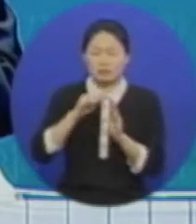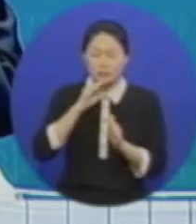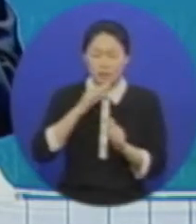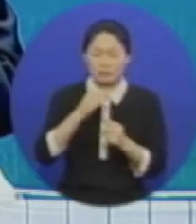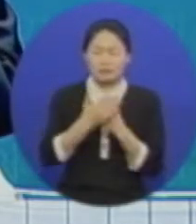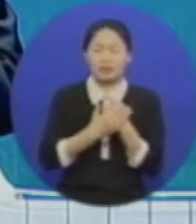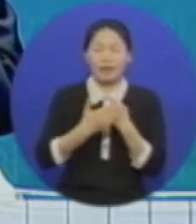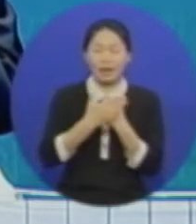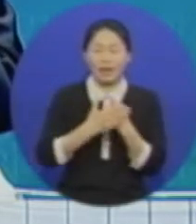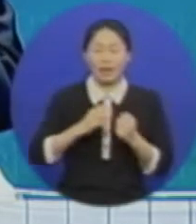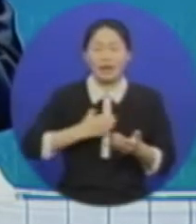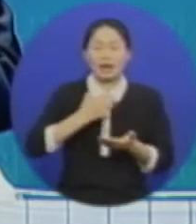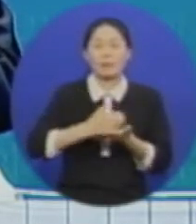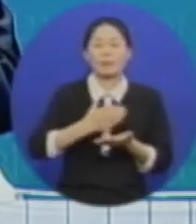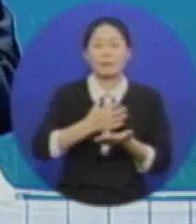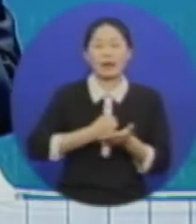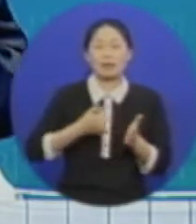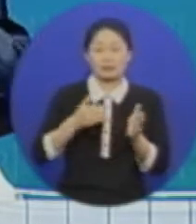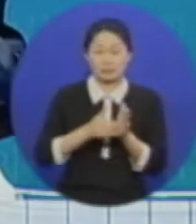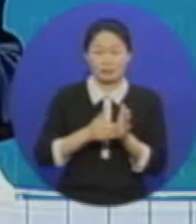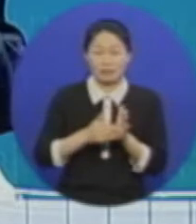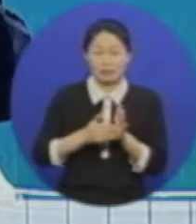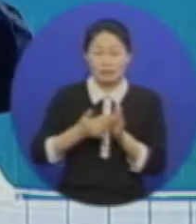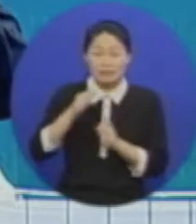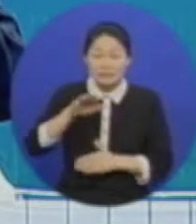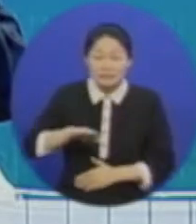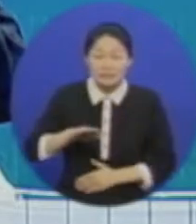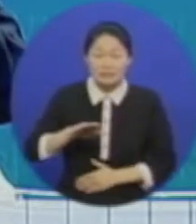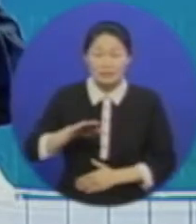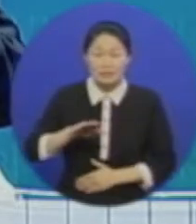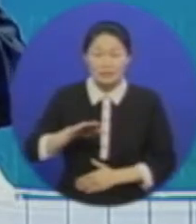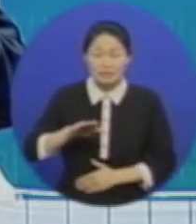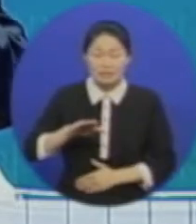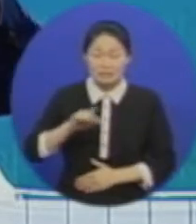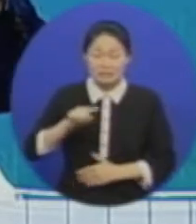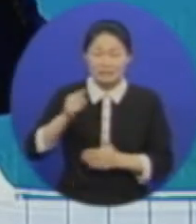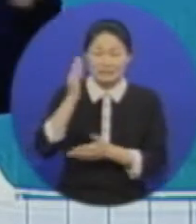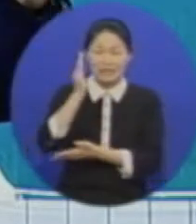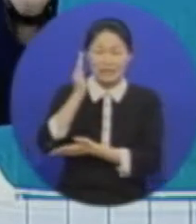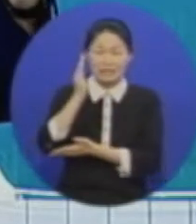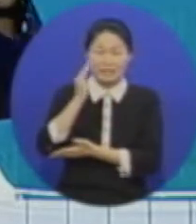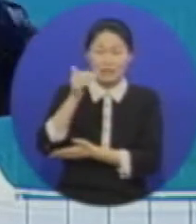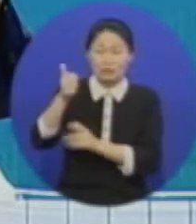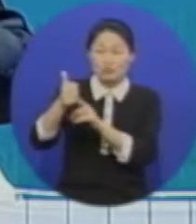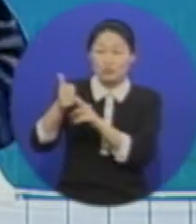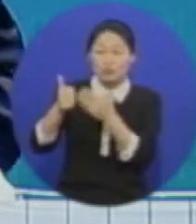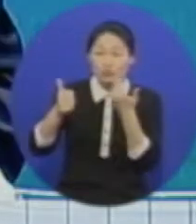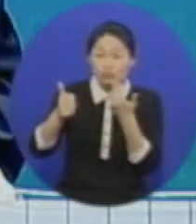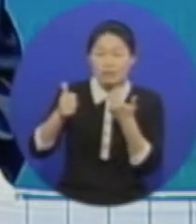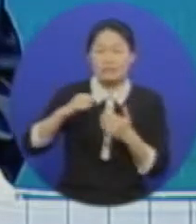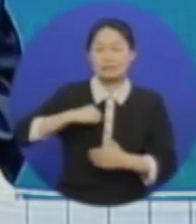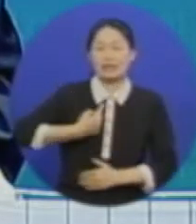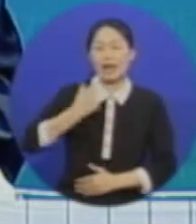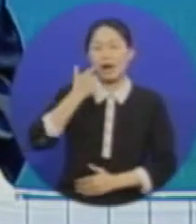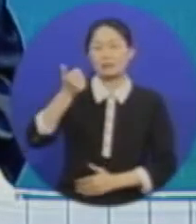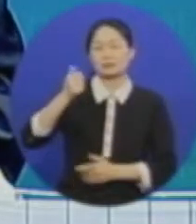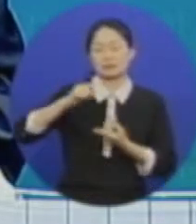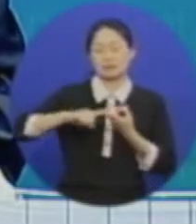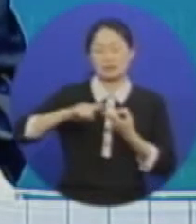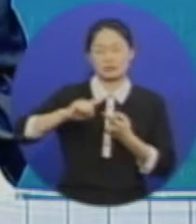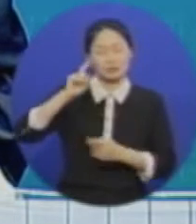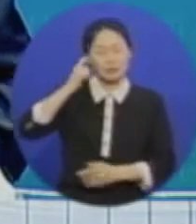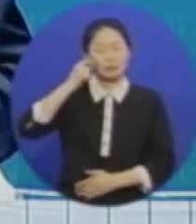감동을 받았는지 그런데 그 이야기의 주인공 중에 한 분이 자기의 아버지 d 라고 내 생각도 못했어요